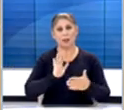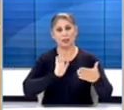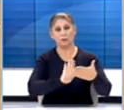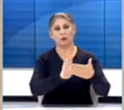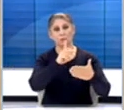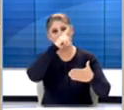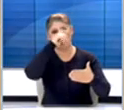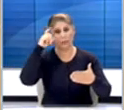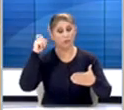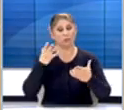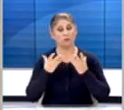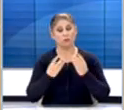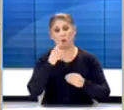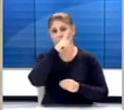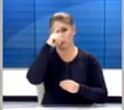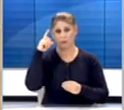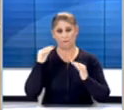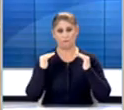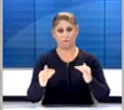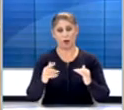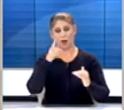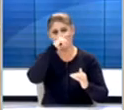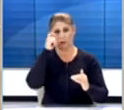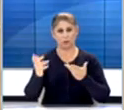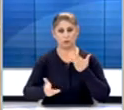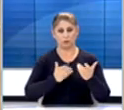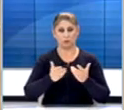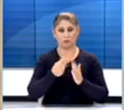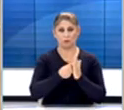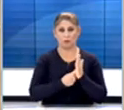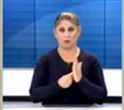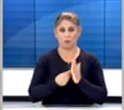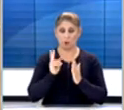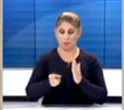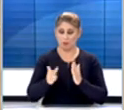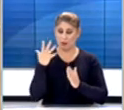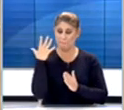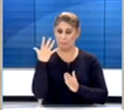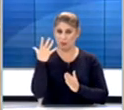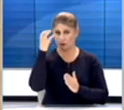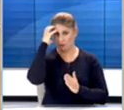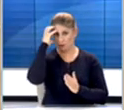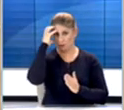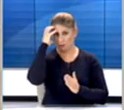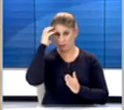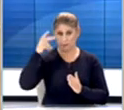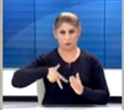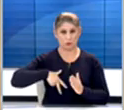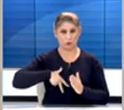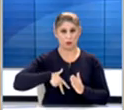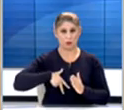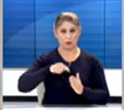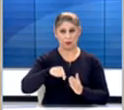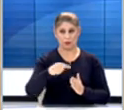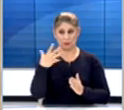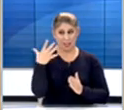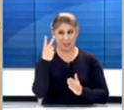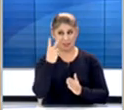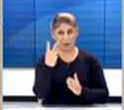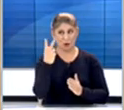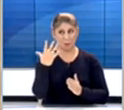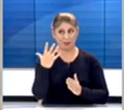δύσκολη, πολύ δύσκολη κατάσταση, πολύ δύσκολη πυρκαγιά με βαθμό επικινδυνότητας 5. Εγώ θυμάμαι τον Υπουργό, ήταν ένα από τα 2 πεντάρια νομίζω τα οποία